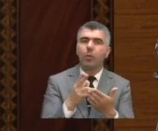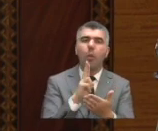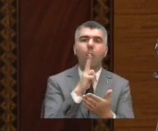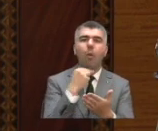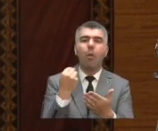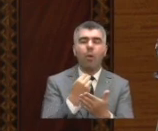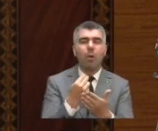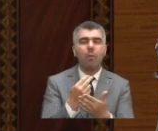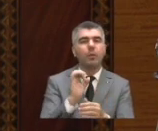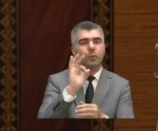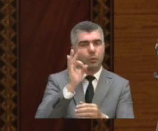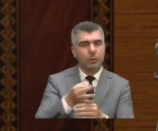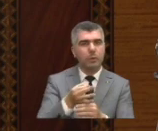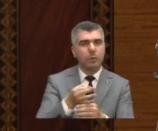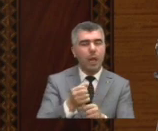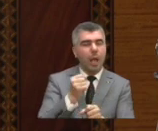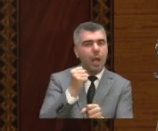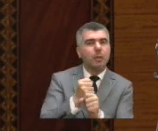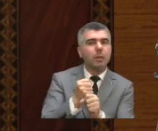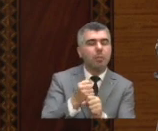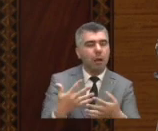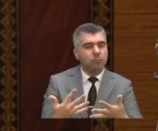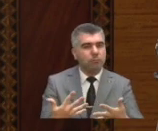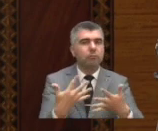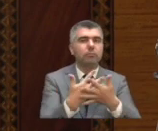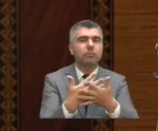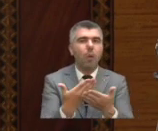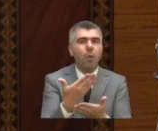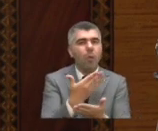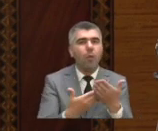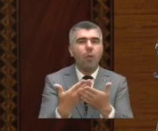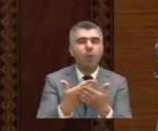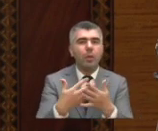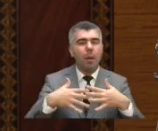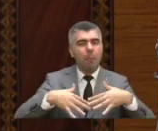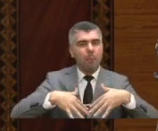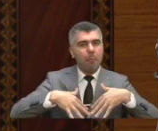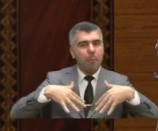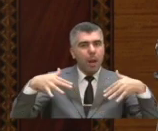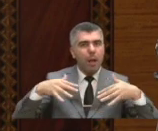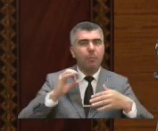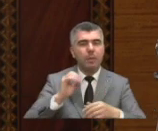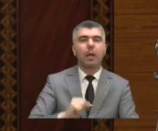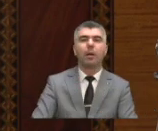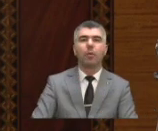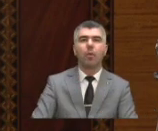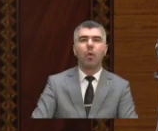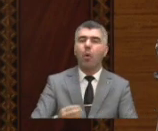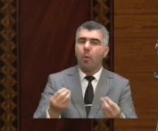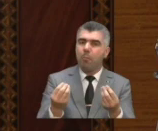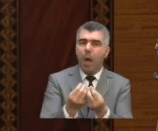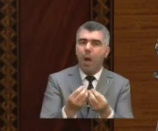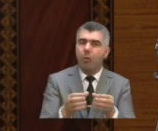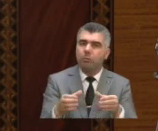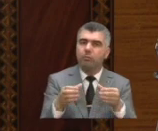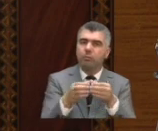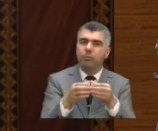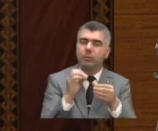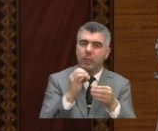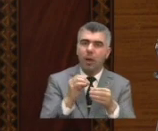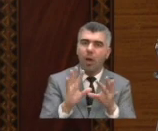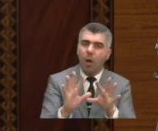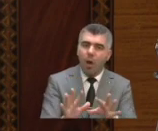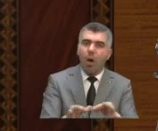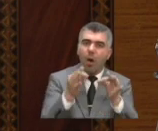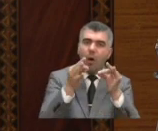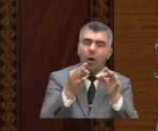العمل المتناغم والمنسجم مع المؤسسه التشريعيه ومع كافه الفاعلين والشركاء من اجل تحقيق